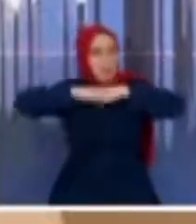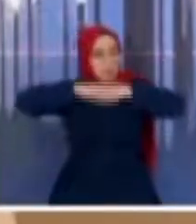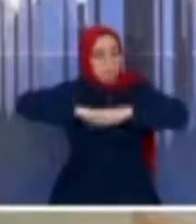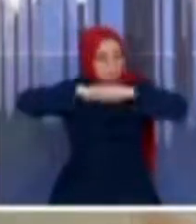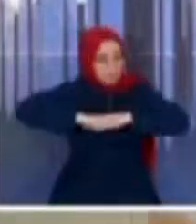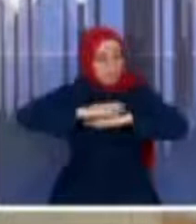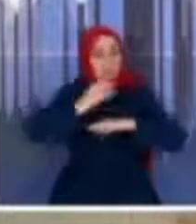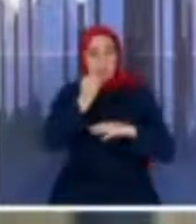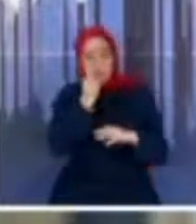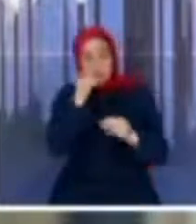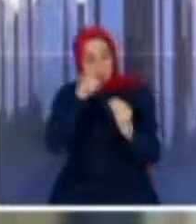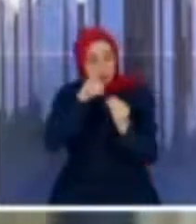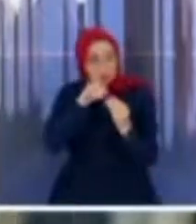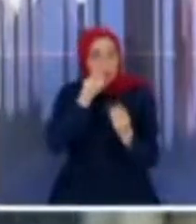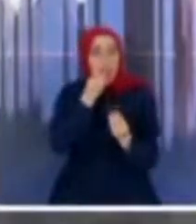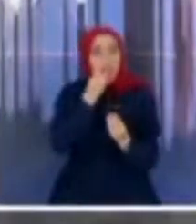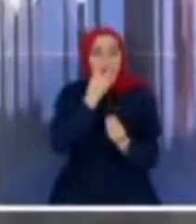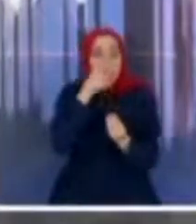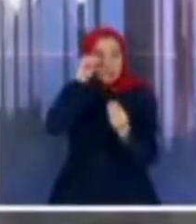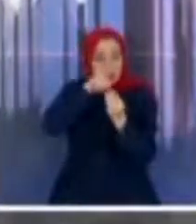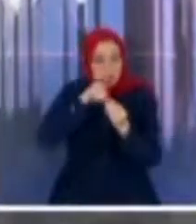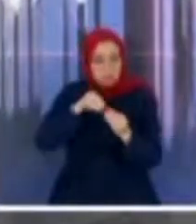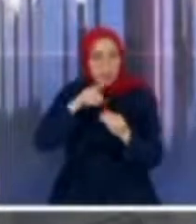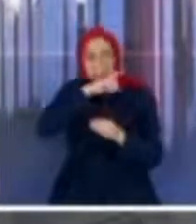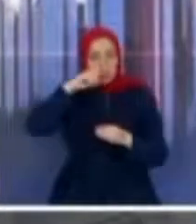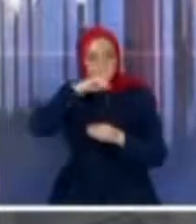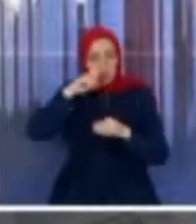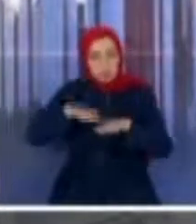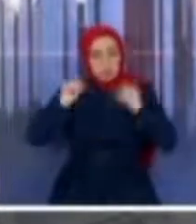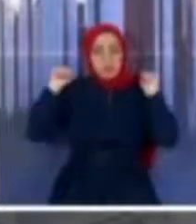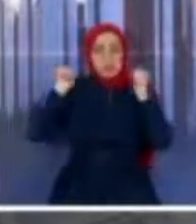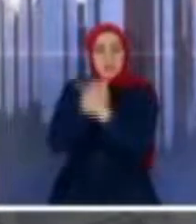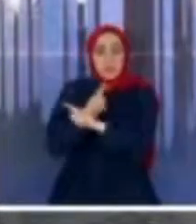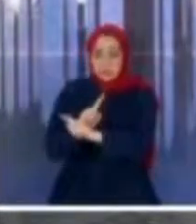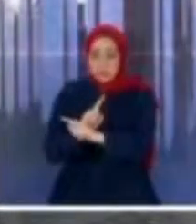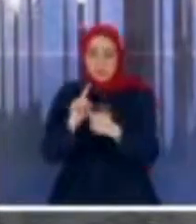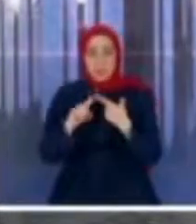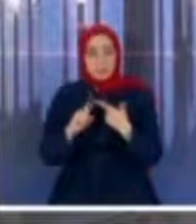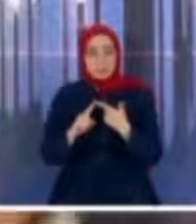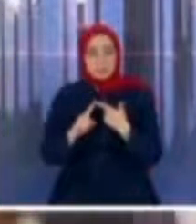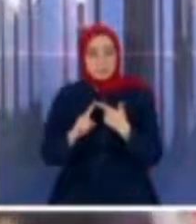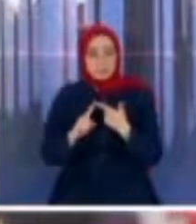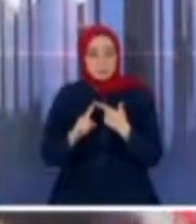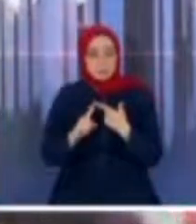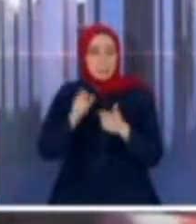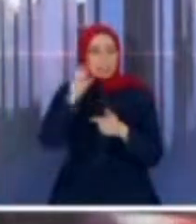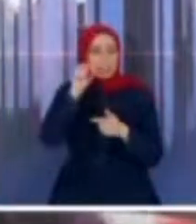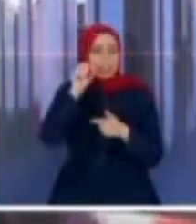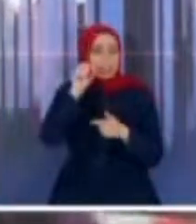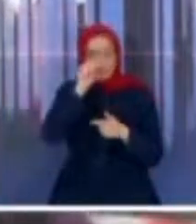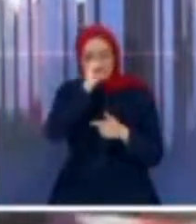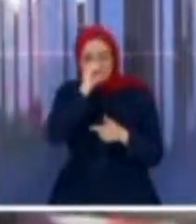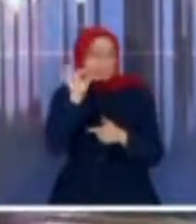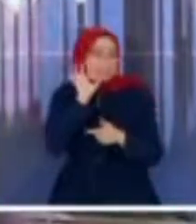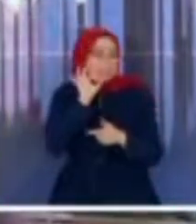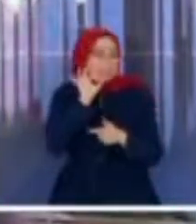تدريب نجم كل الشباب في الوقاية من المخدرات، تدريب كذلك منعرفش على الأمراض المنقولة جنسيا، فما ياسر